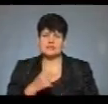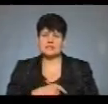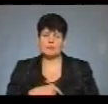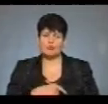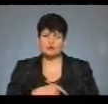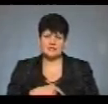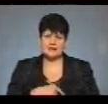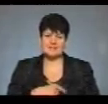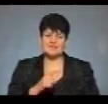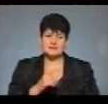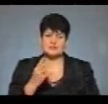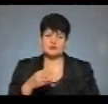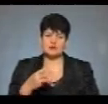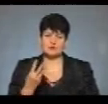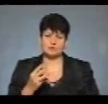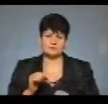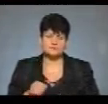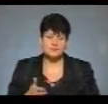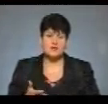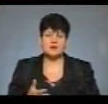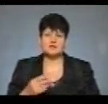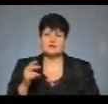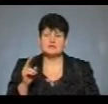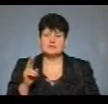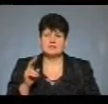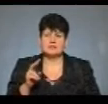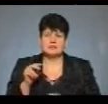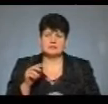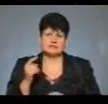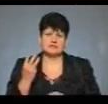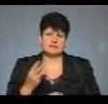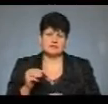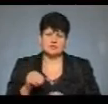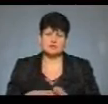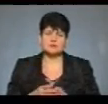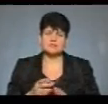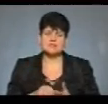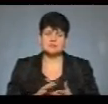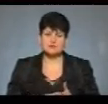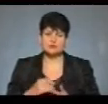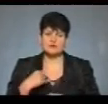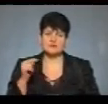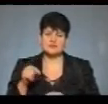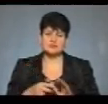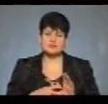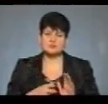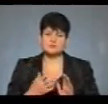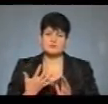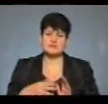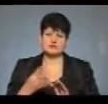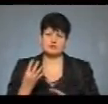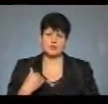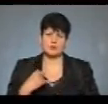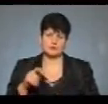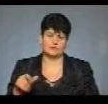депутатів із 43 кандидатів. Із 2829 зареєстрованих проголосували майже 1754